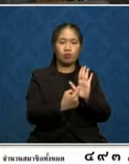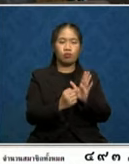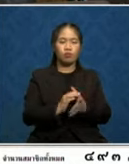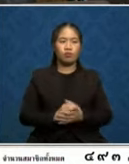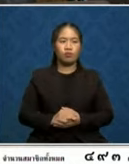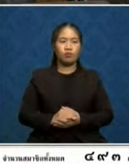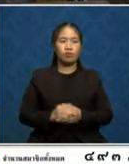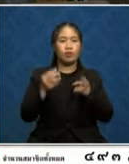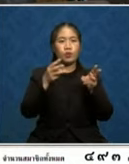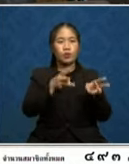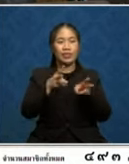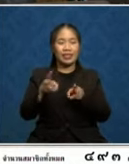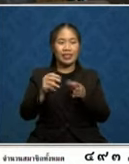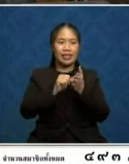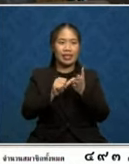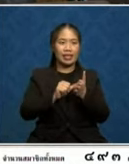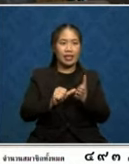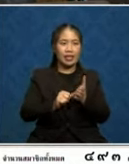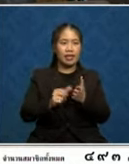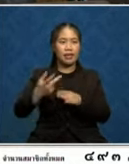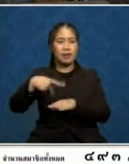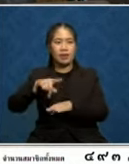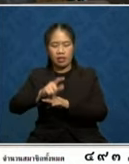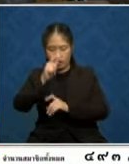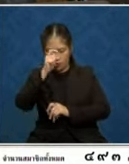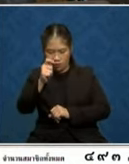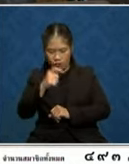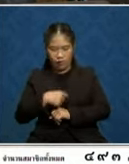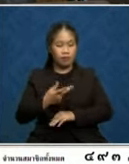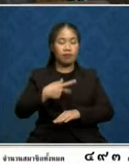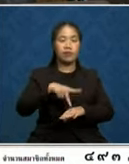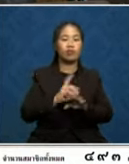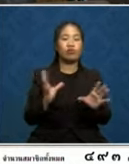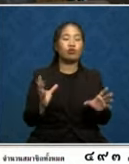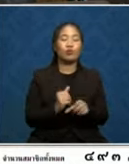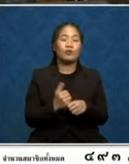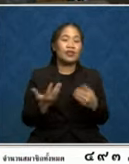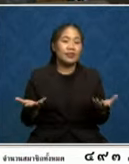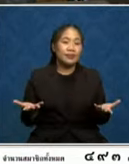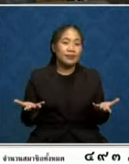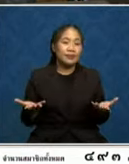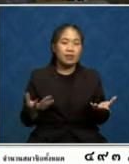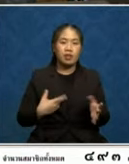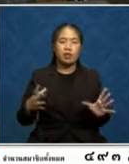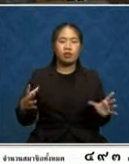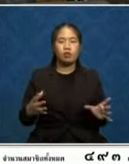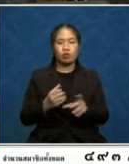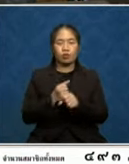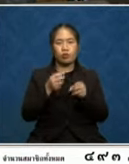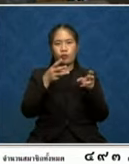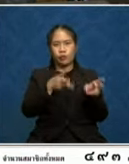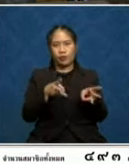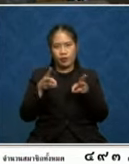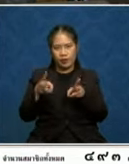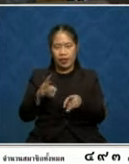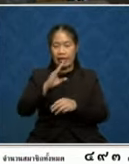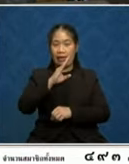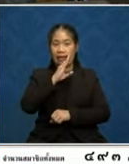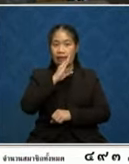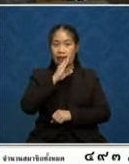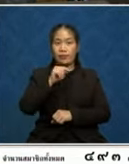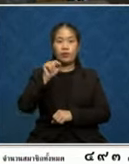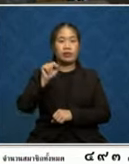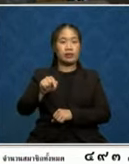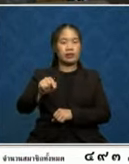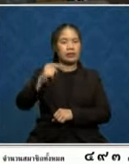แ้ไขวิธีการแก้ไข่านประทานทกรบครับสรุปว่จะไง ว่จะให้เขออนสรุปว่าวิธีการถ้าสภา